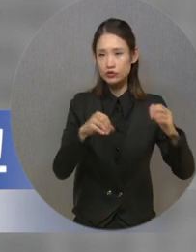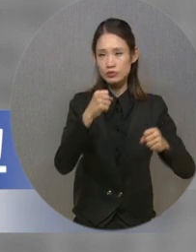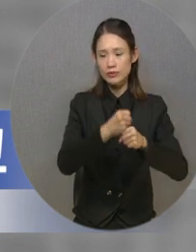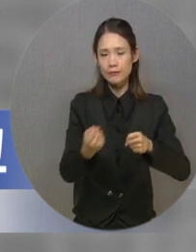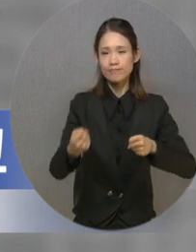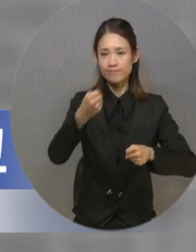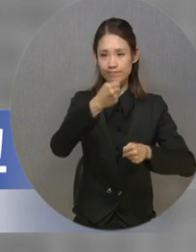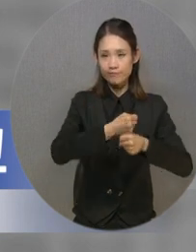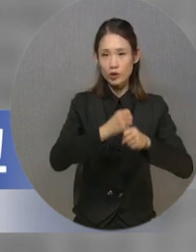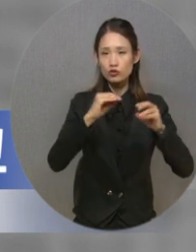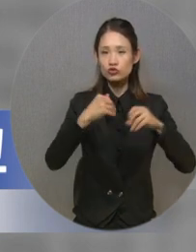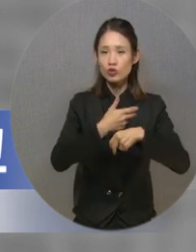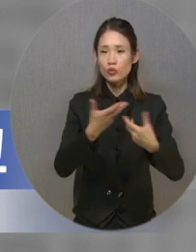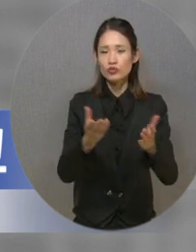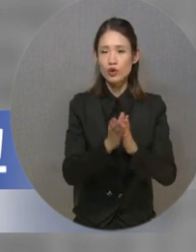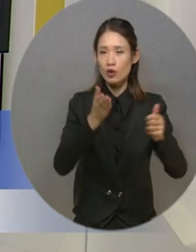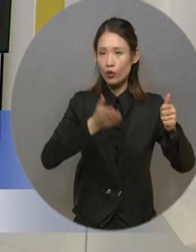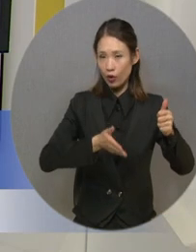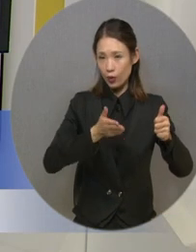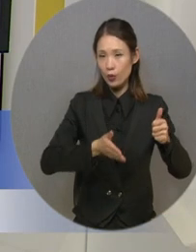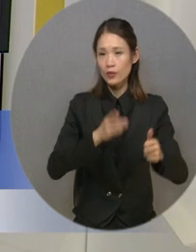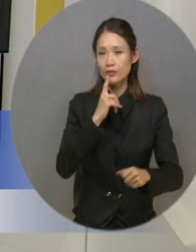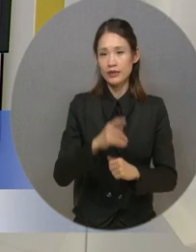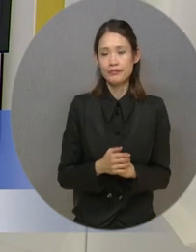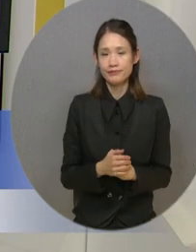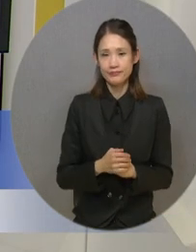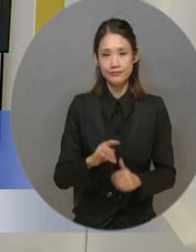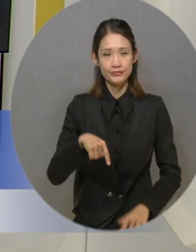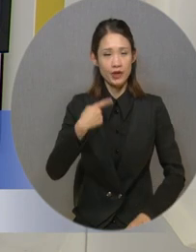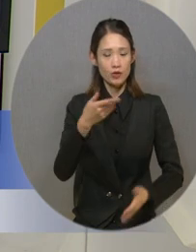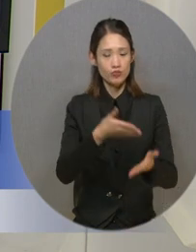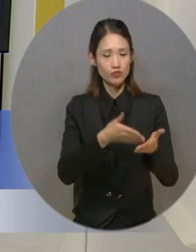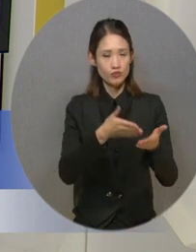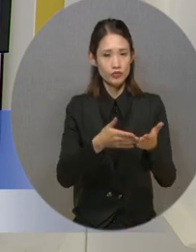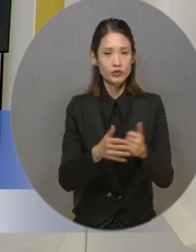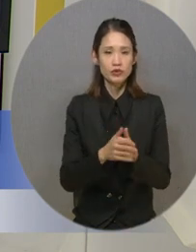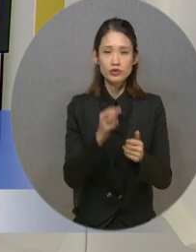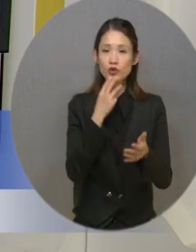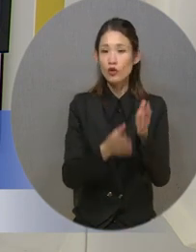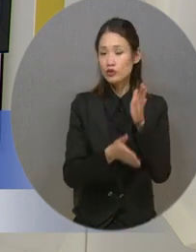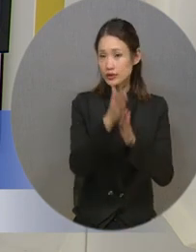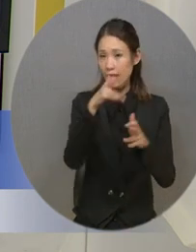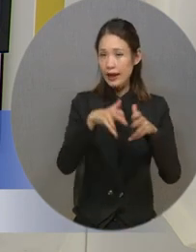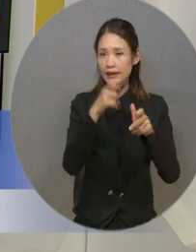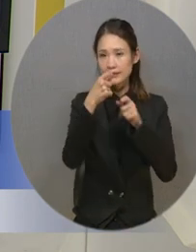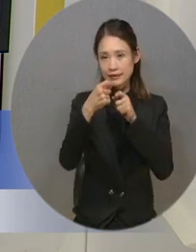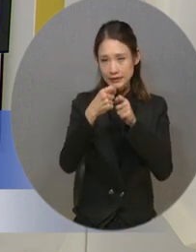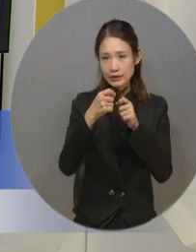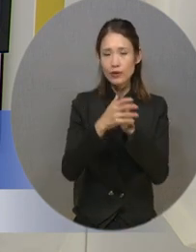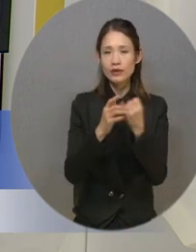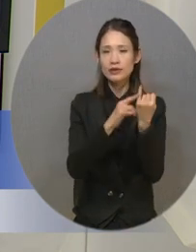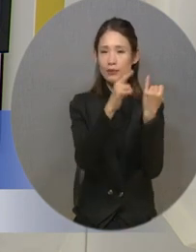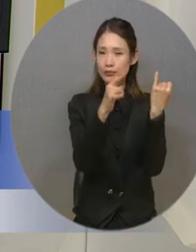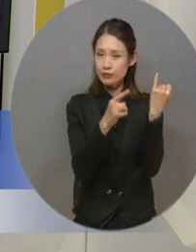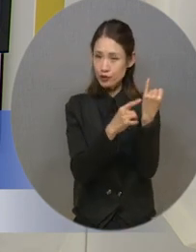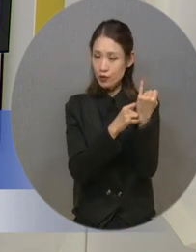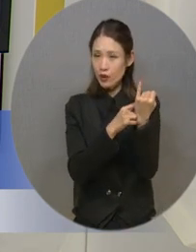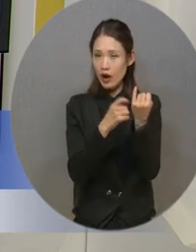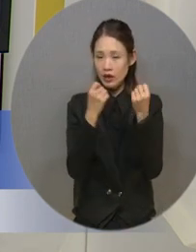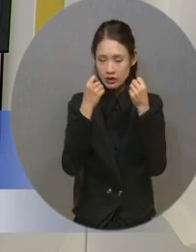국토부에 권고했습니다 다음 소식입니다 서울시가 장애 친화 산부인과를